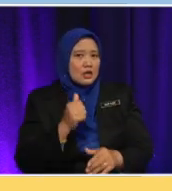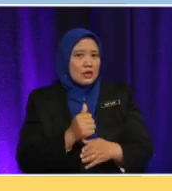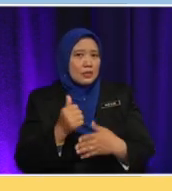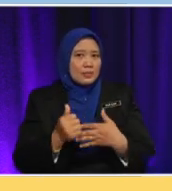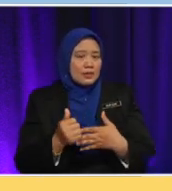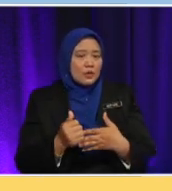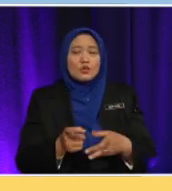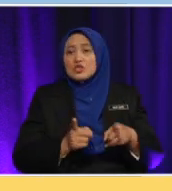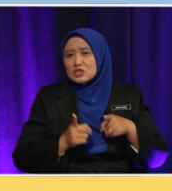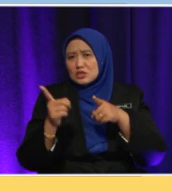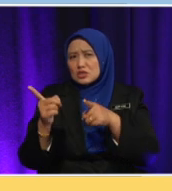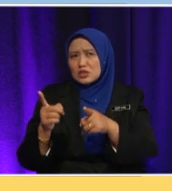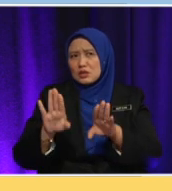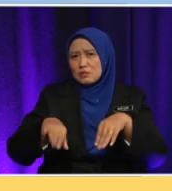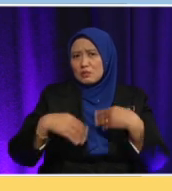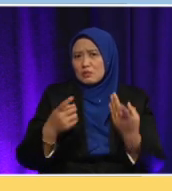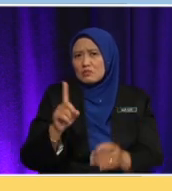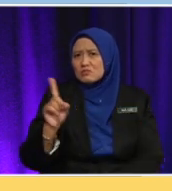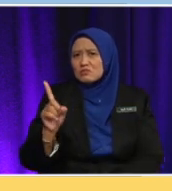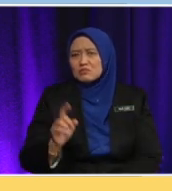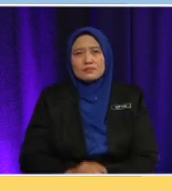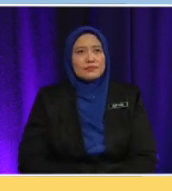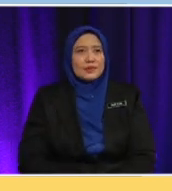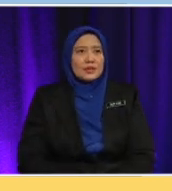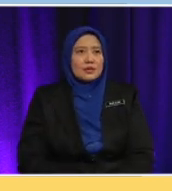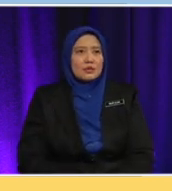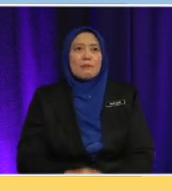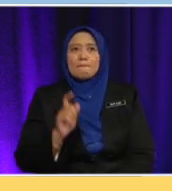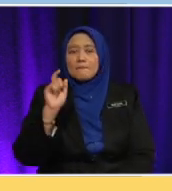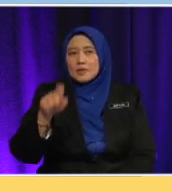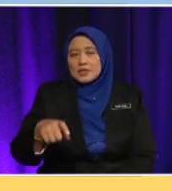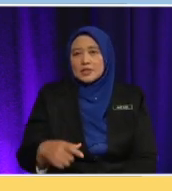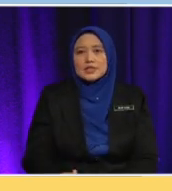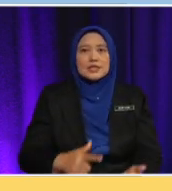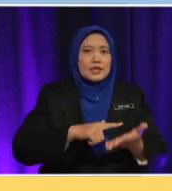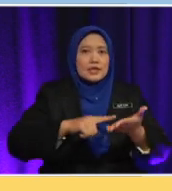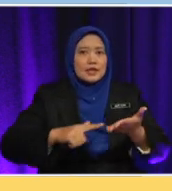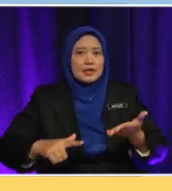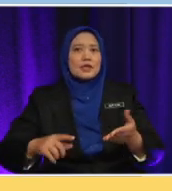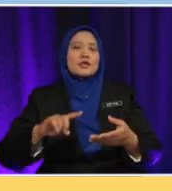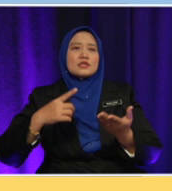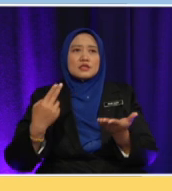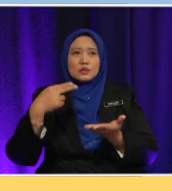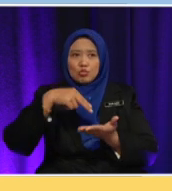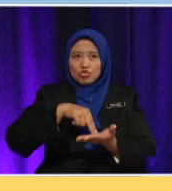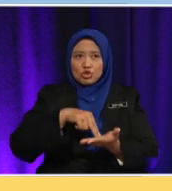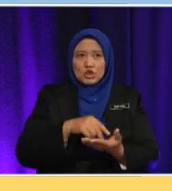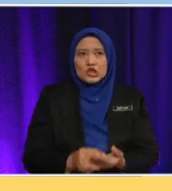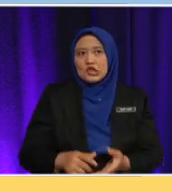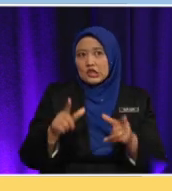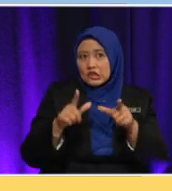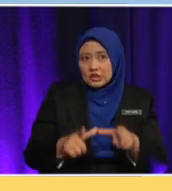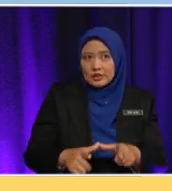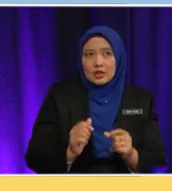kemudian arus keluar daripada positif nih melalui sini oke masuk kepada